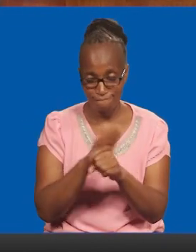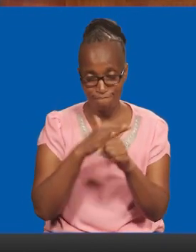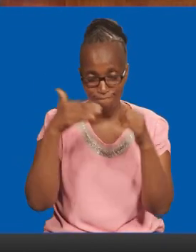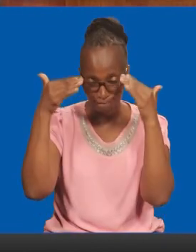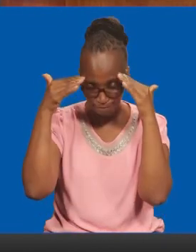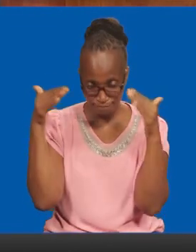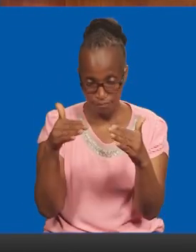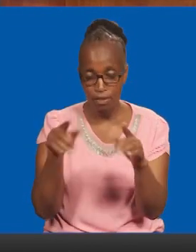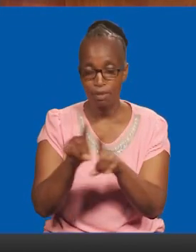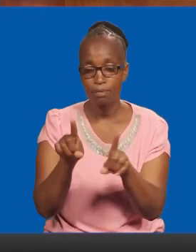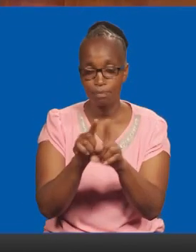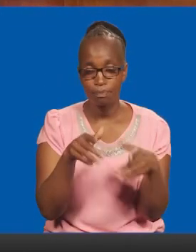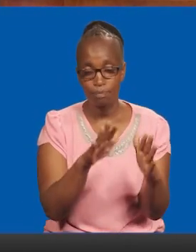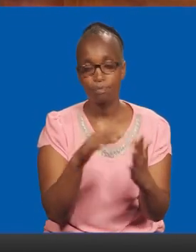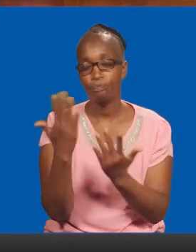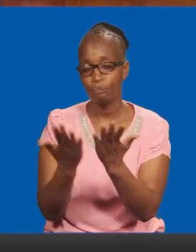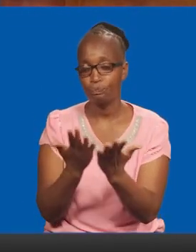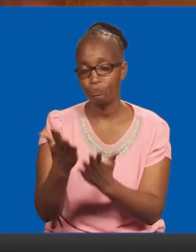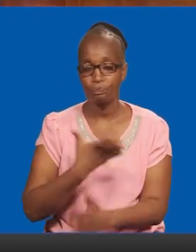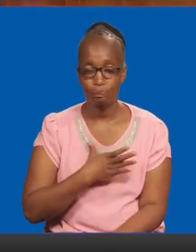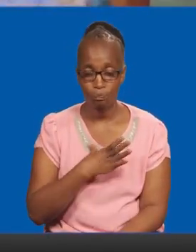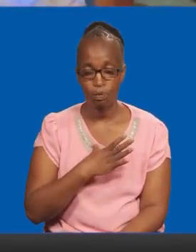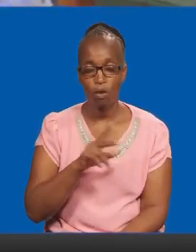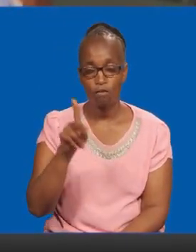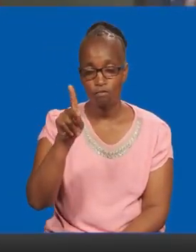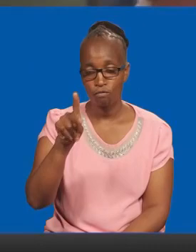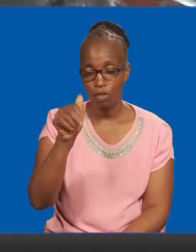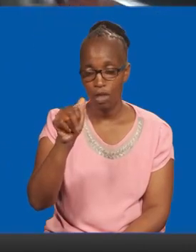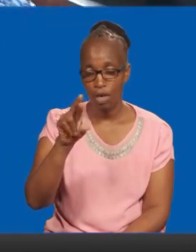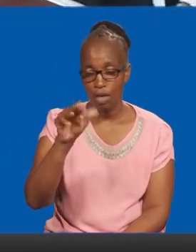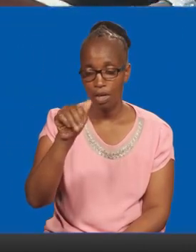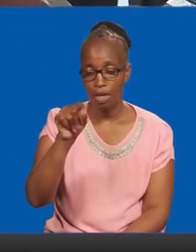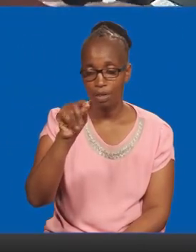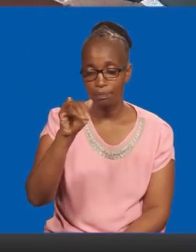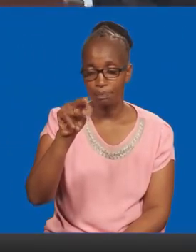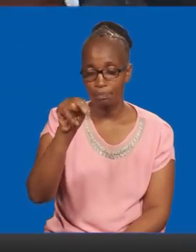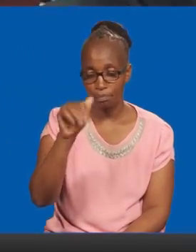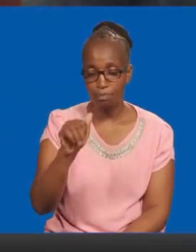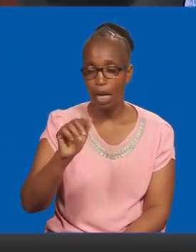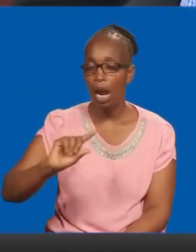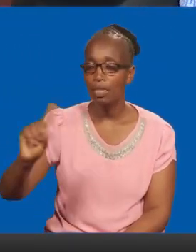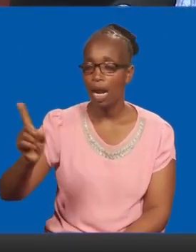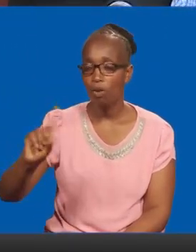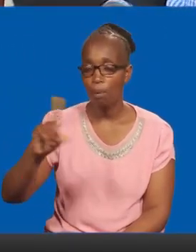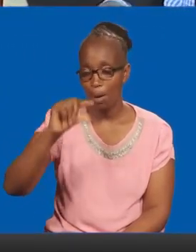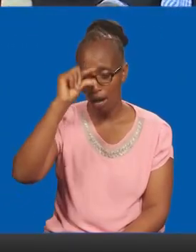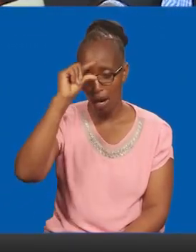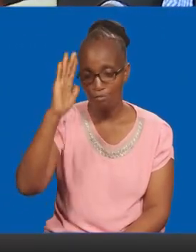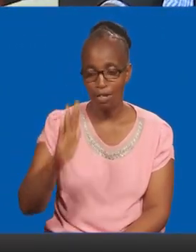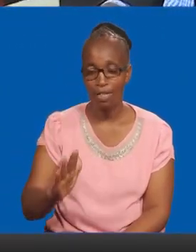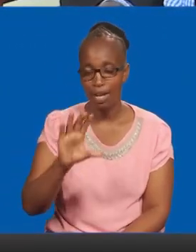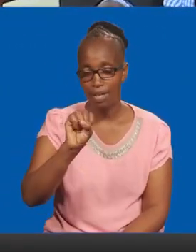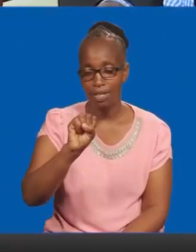and commitment the way you served the people of Karatina. Akizungumza katika hafla hiyo, Gavana wa kaunti ya Nairobi Johnson